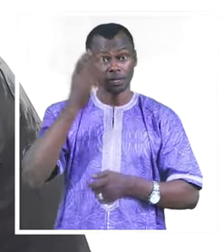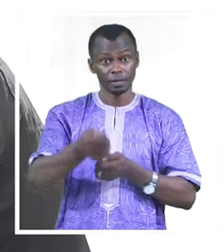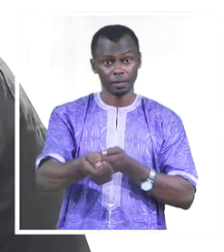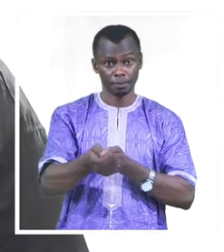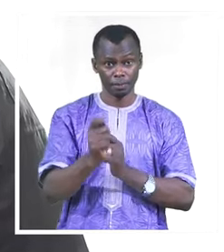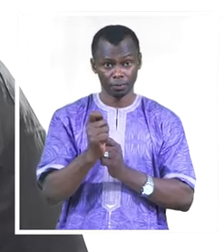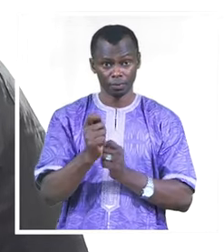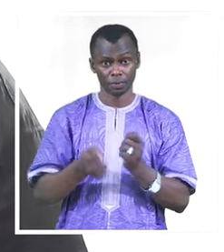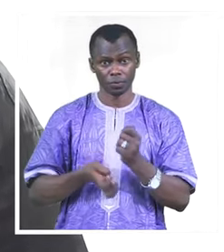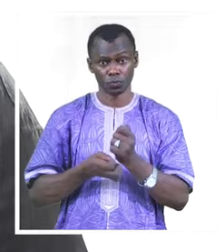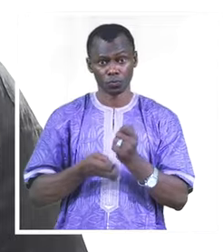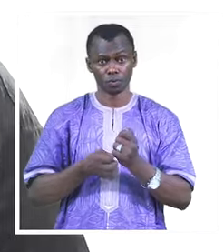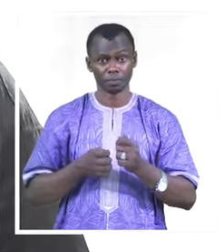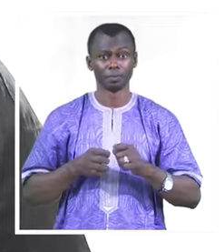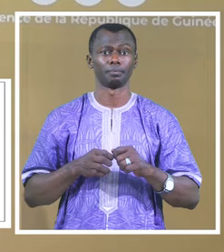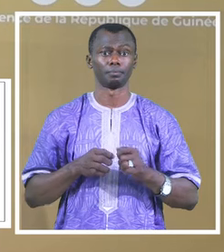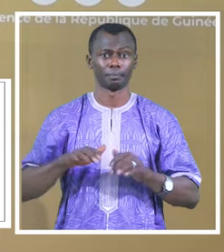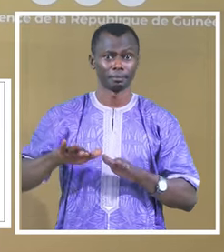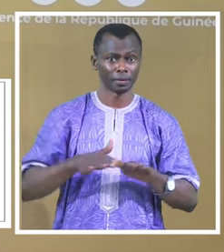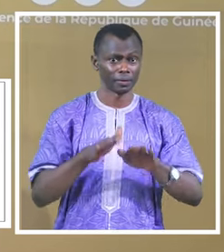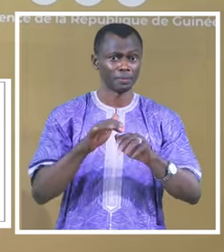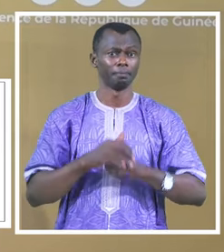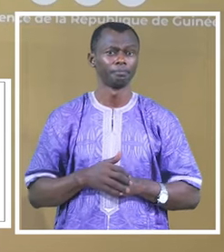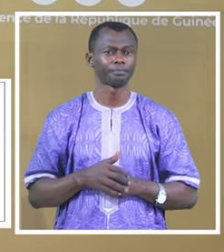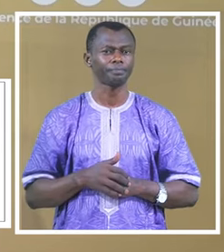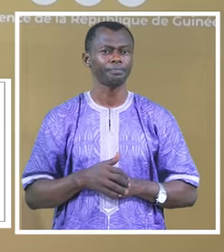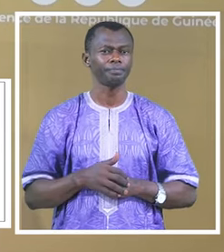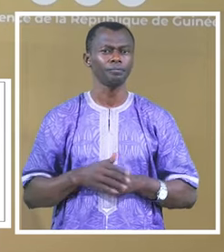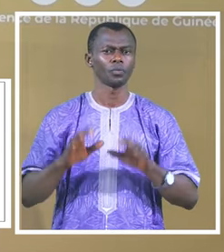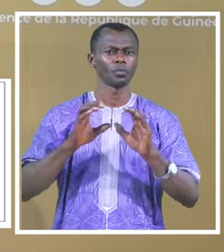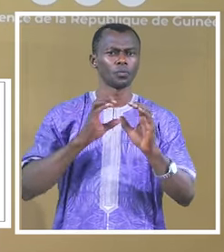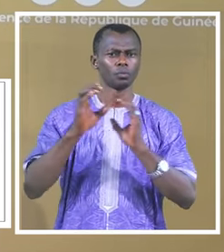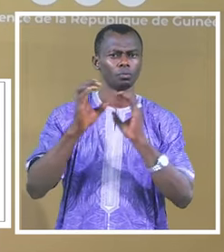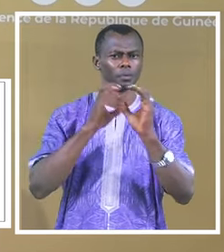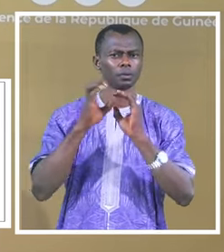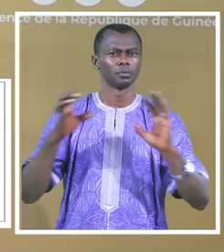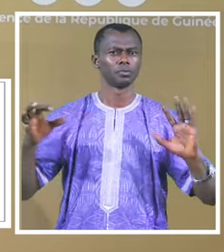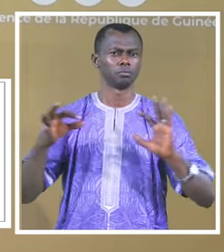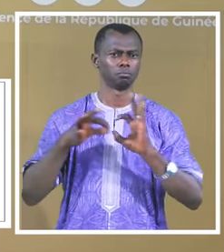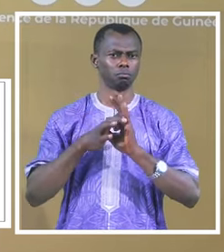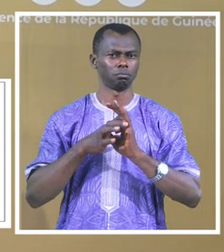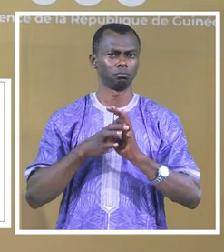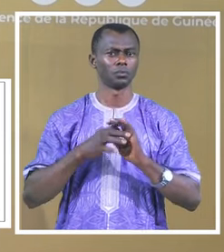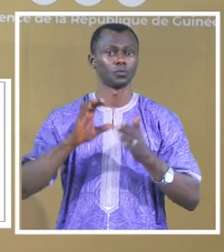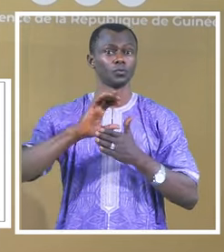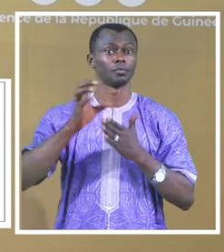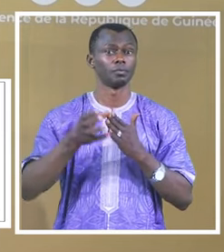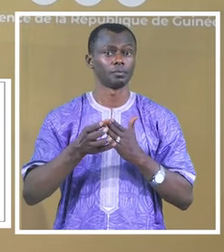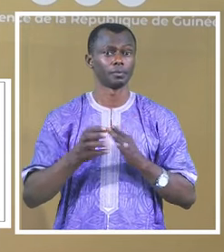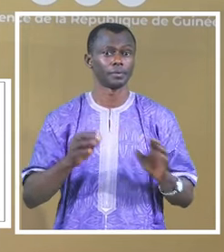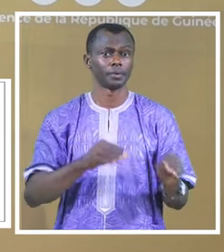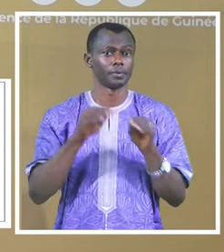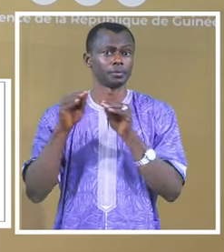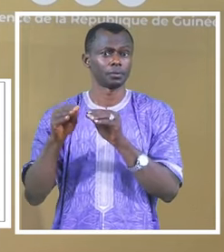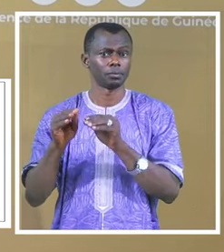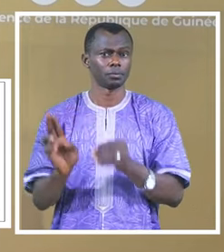de l'Économie maritime, communication relative aux impacts des installations et exploitations minières dans les